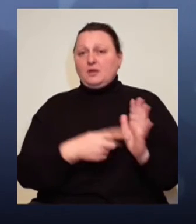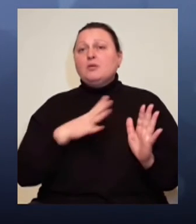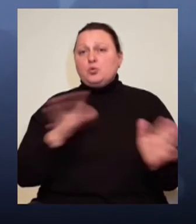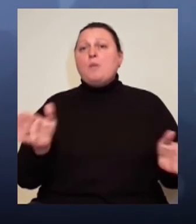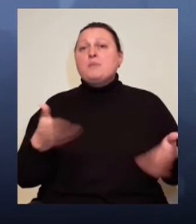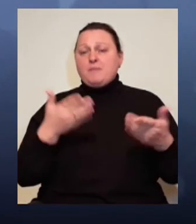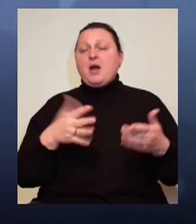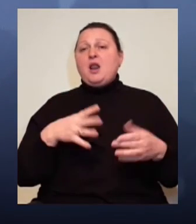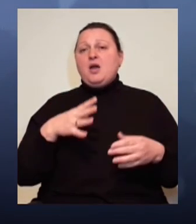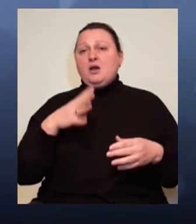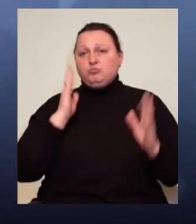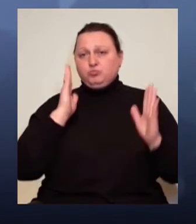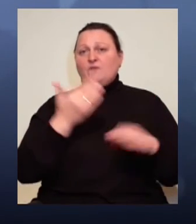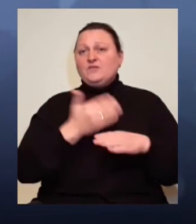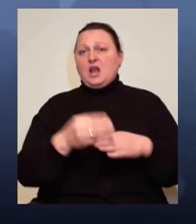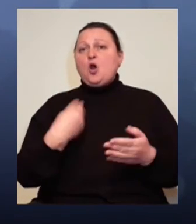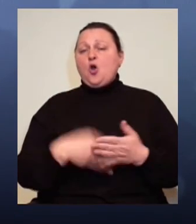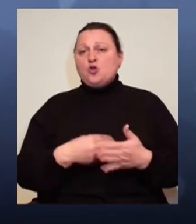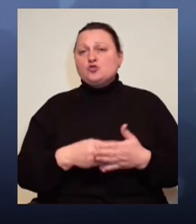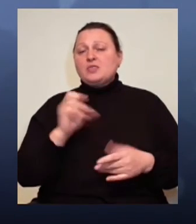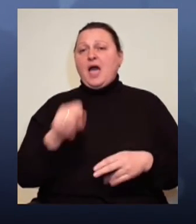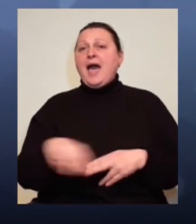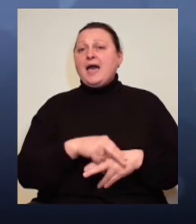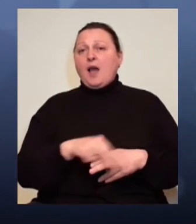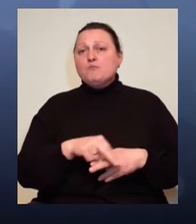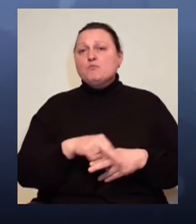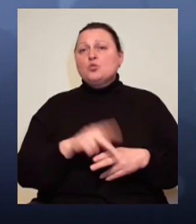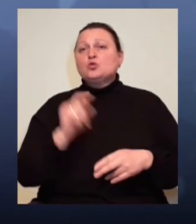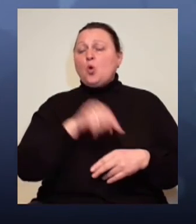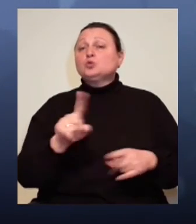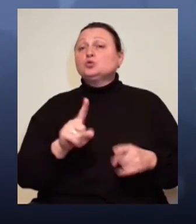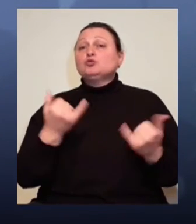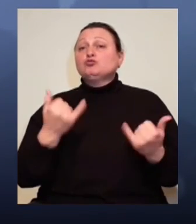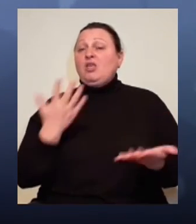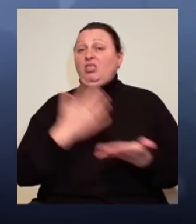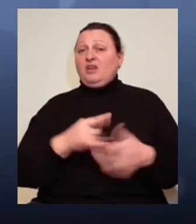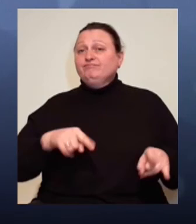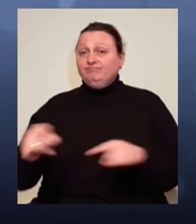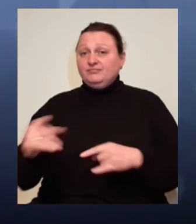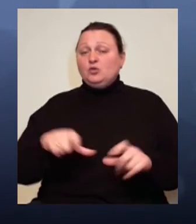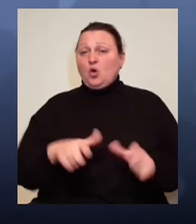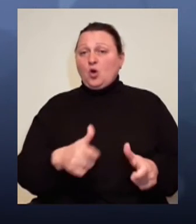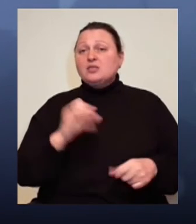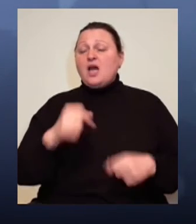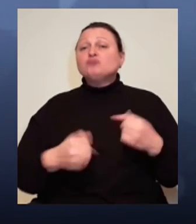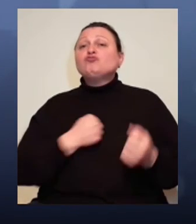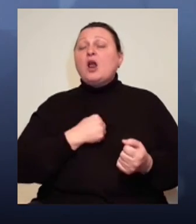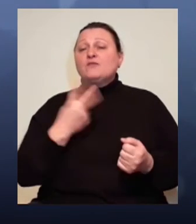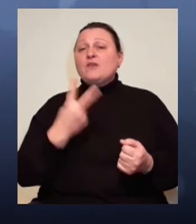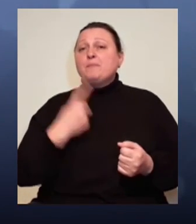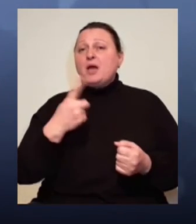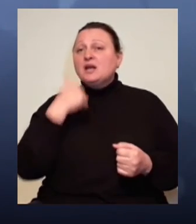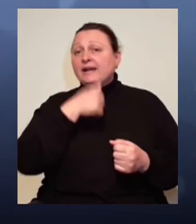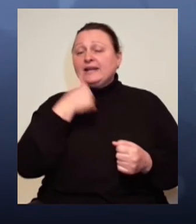Сандул говорив, що будуть виділятися кошти на ремонт того, що зараз є. На жаль, в 2021 році